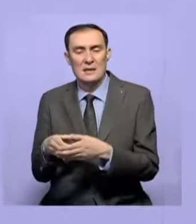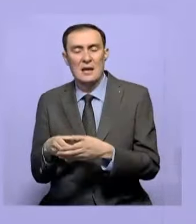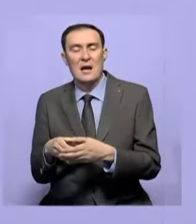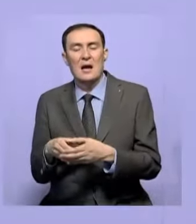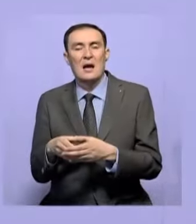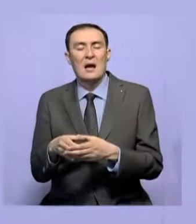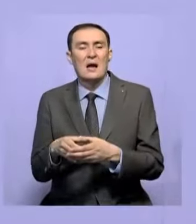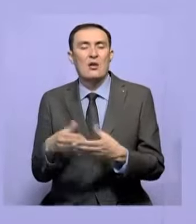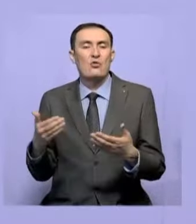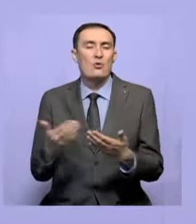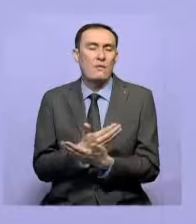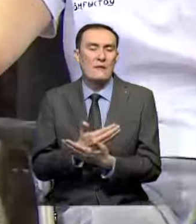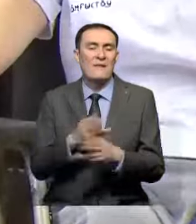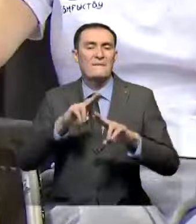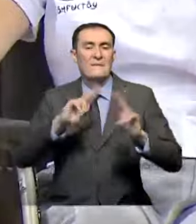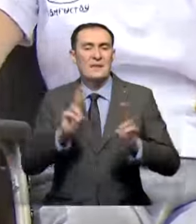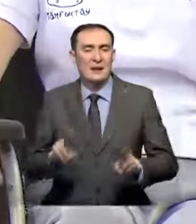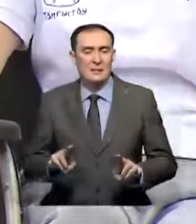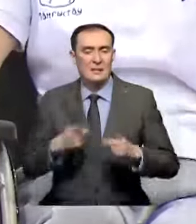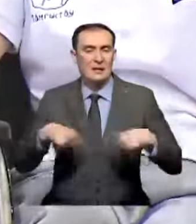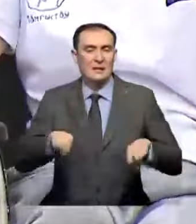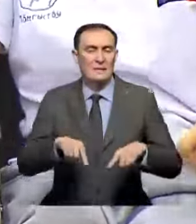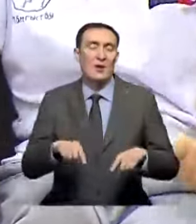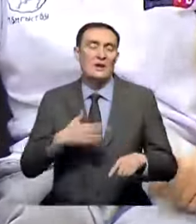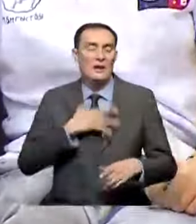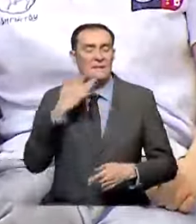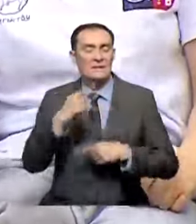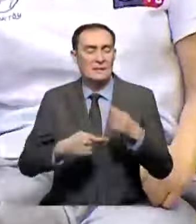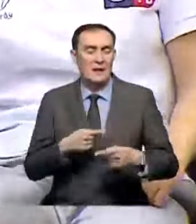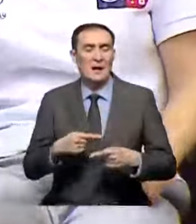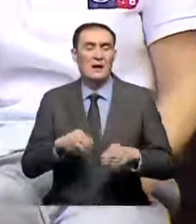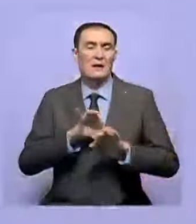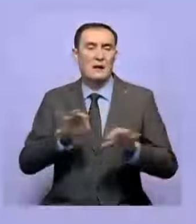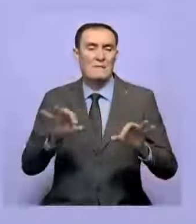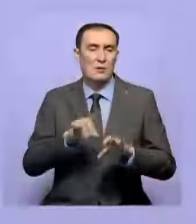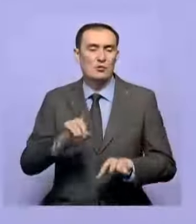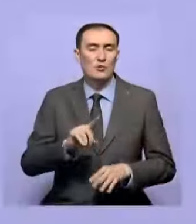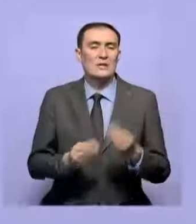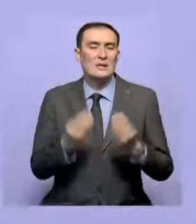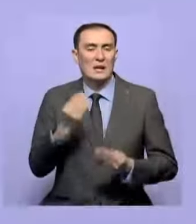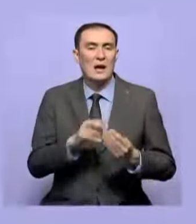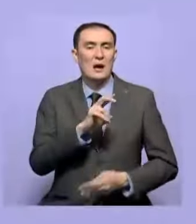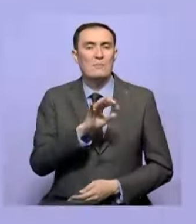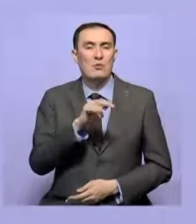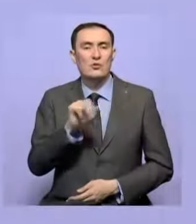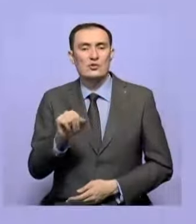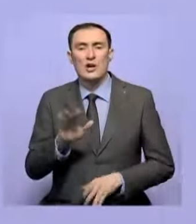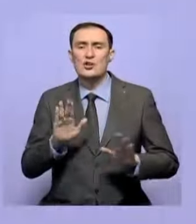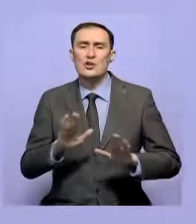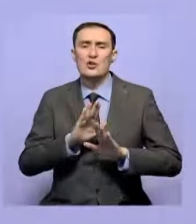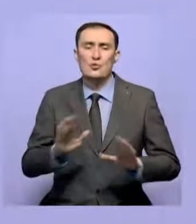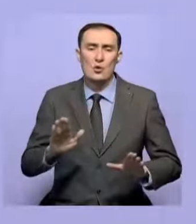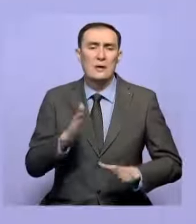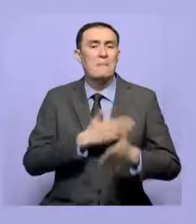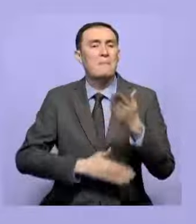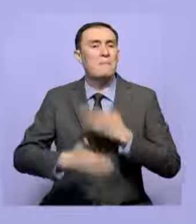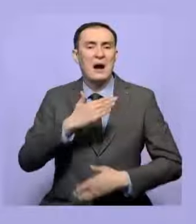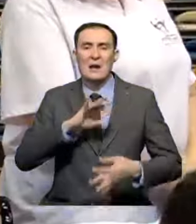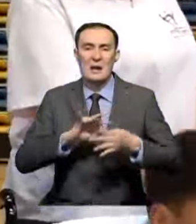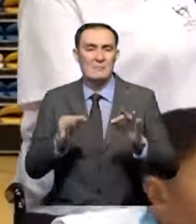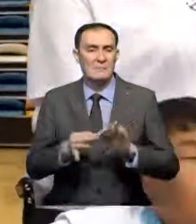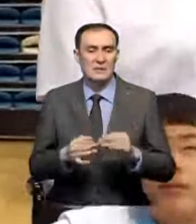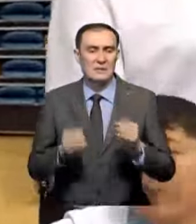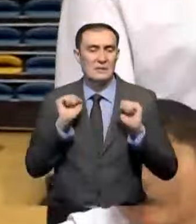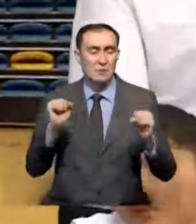открываются новые Федерации Я всегда об этом говорю что боча это не только паралимпийский вид